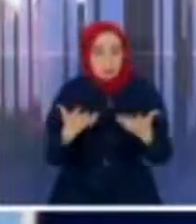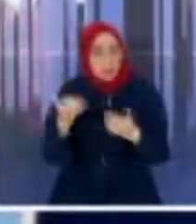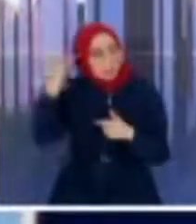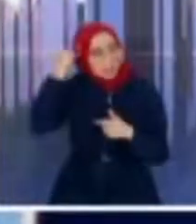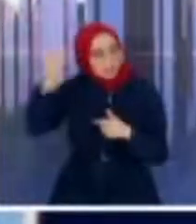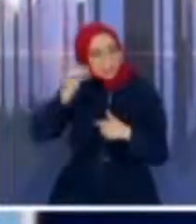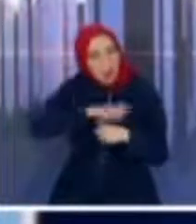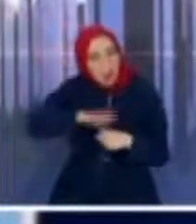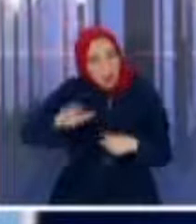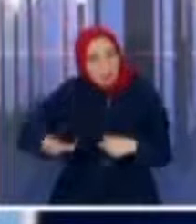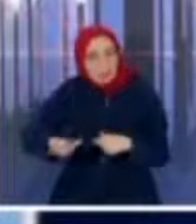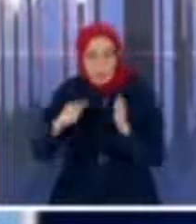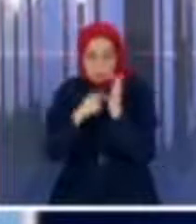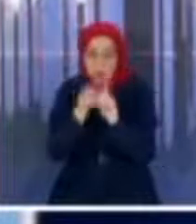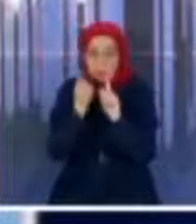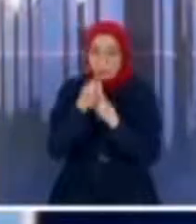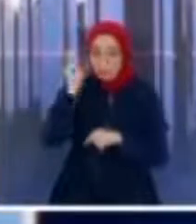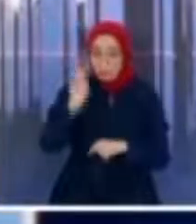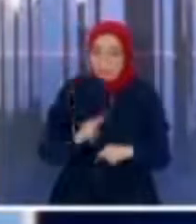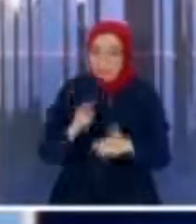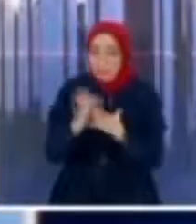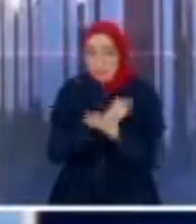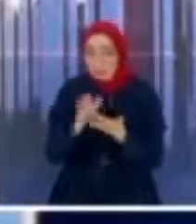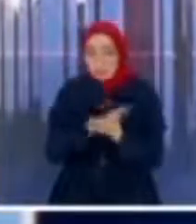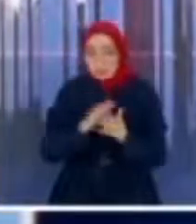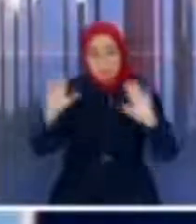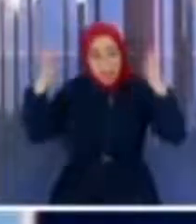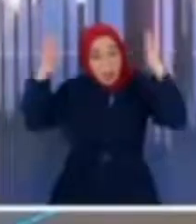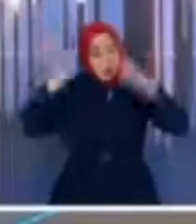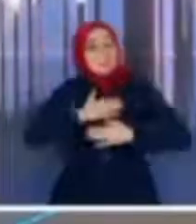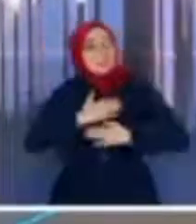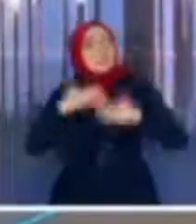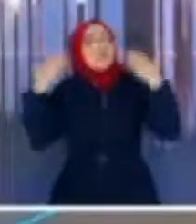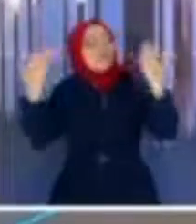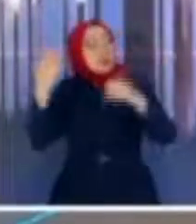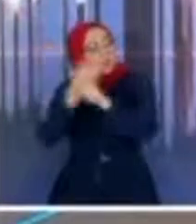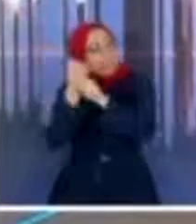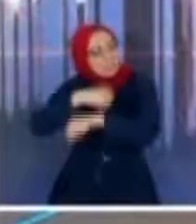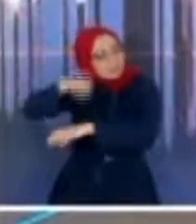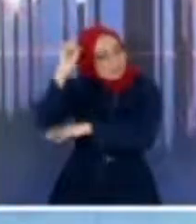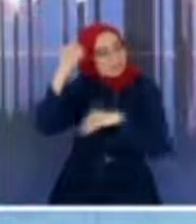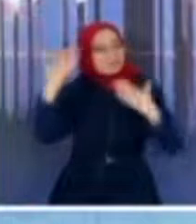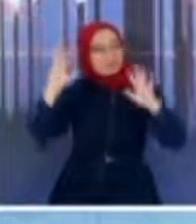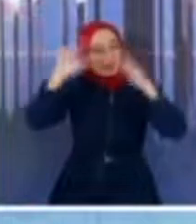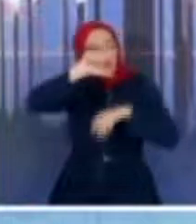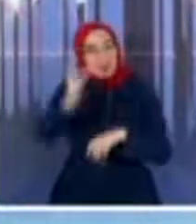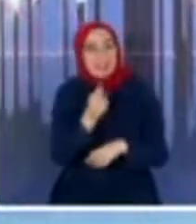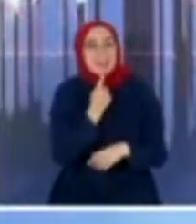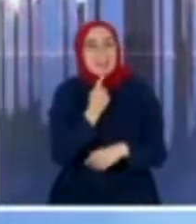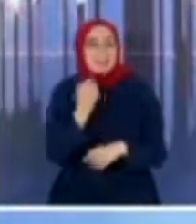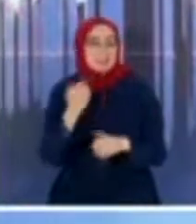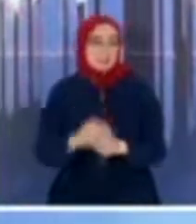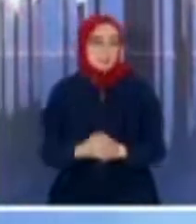عند الأطفال، حاجة مهمة برشا. هذا المشروع اللي باش نحكي ومبروك عليكم أنكم وصلتوا للفينال، إن شاء الله بالتوفيق. إن شاء الله يعطيك الصحة.